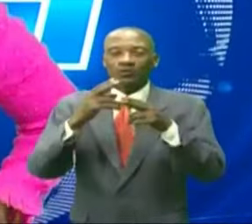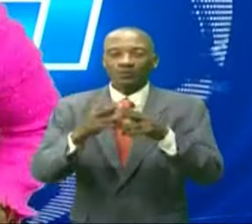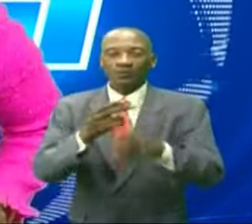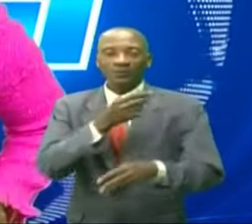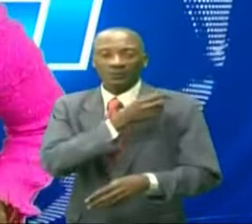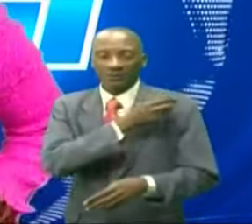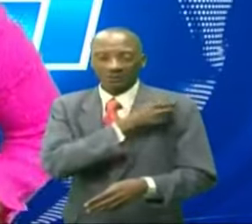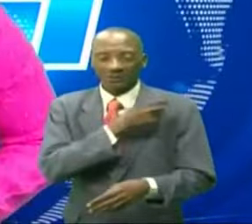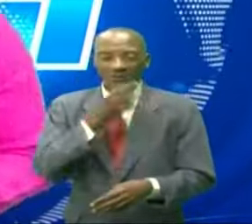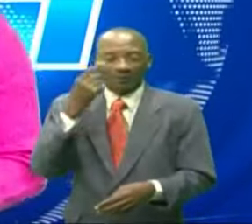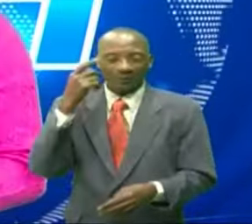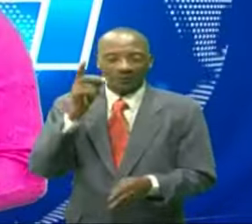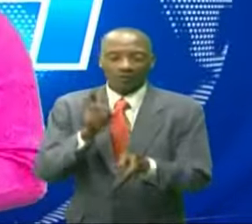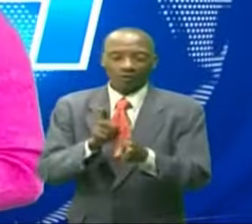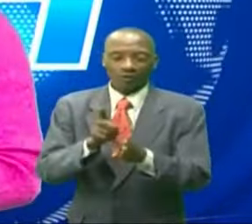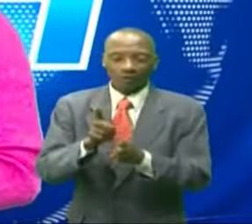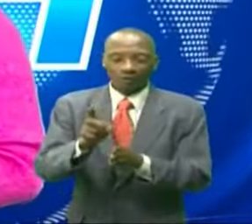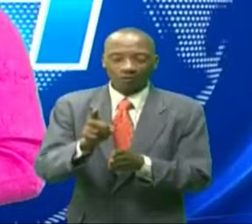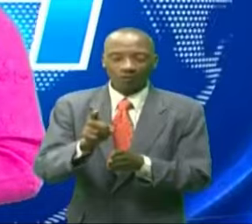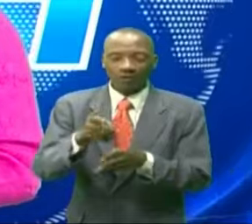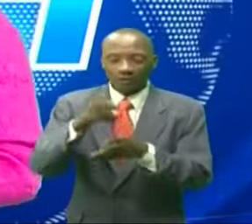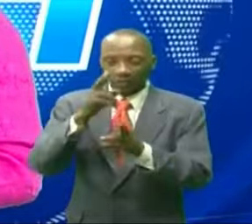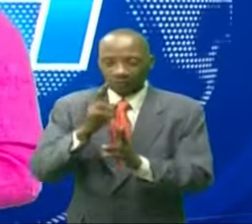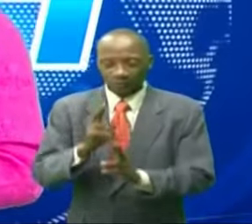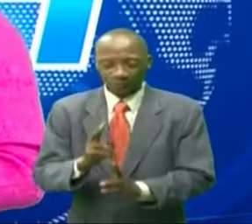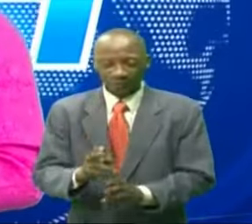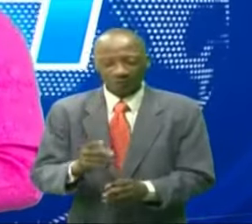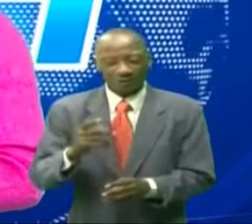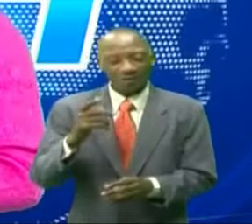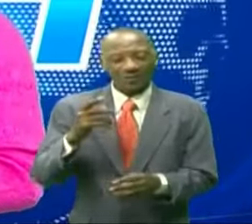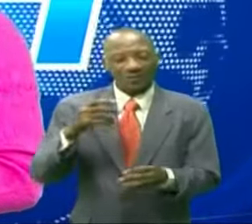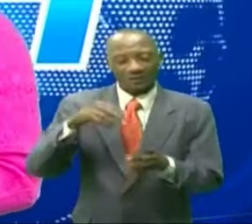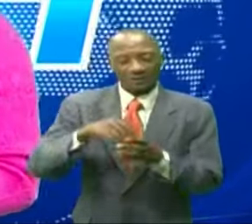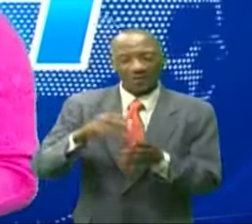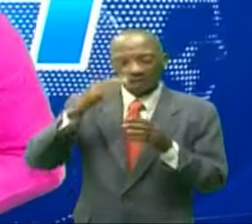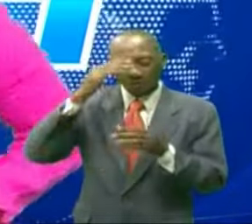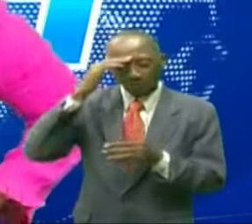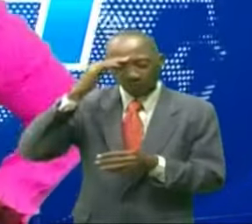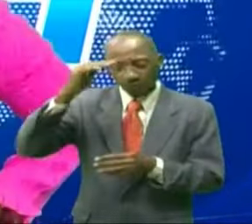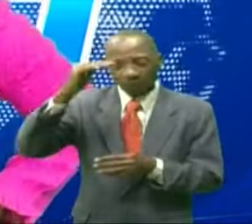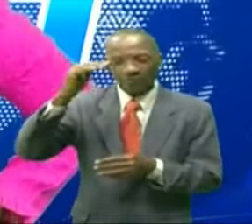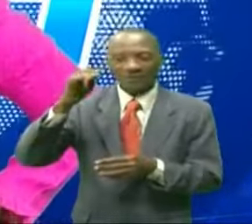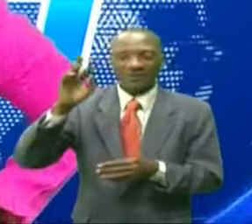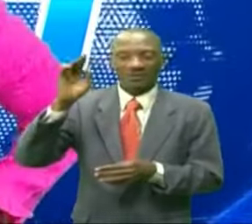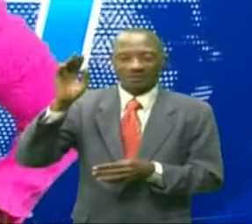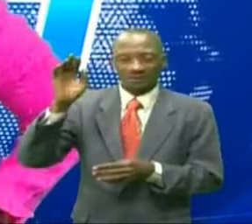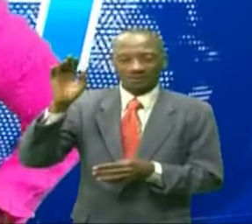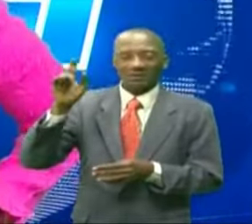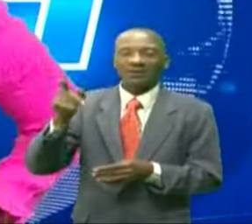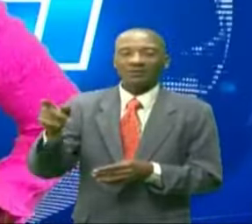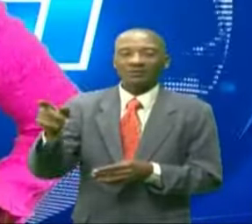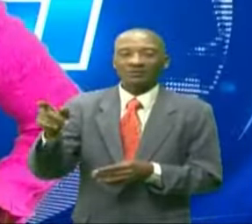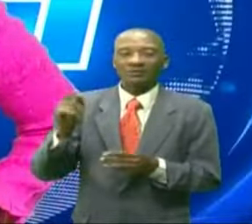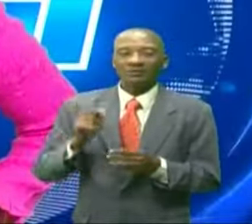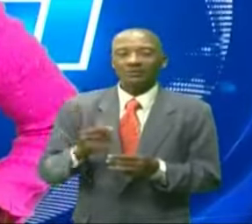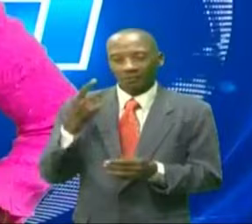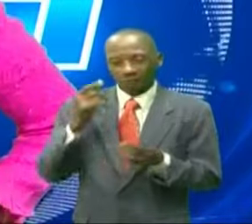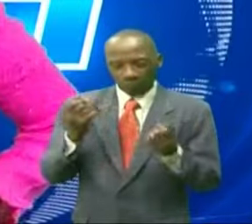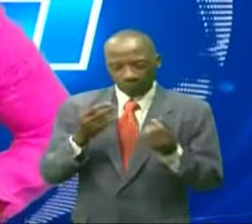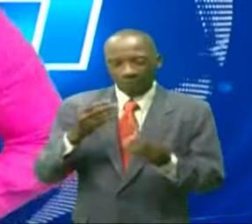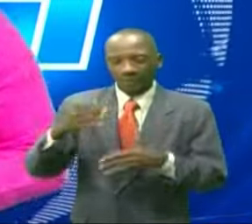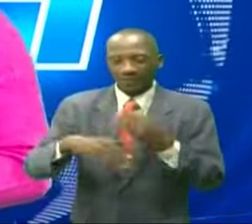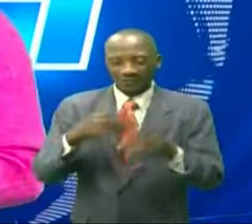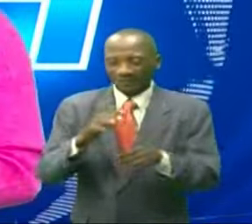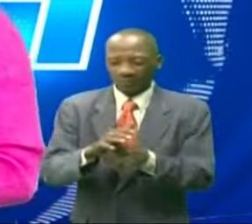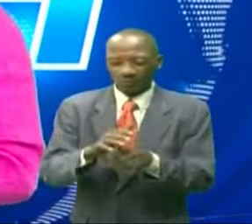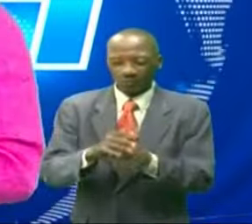de docteur honoris causa à l'université de Kinshasa pour sa meilleure gouvernance en faveur du peuple congolais. Ce